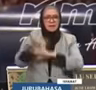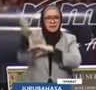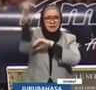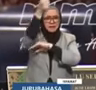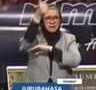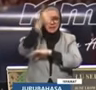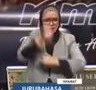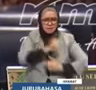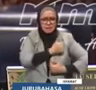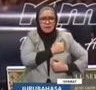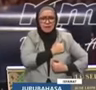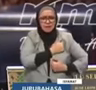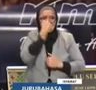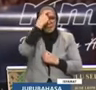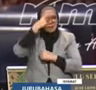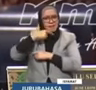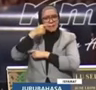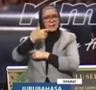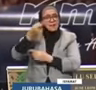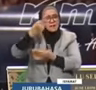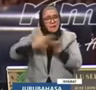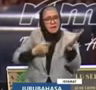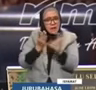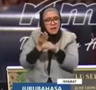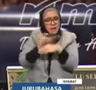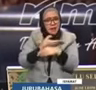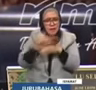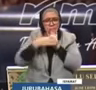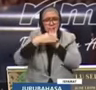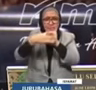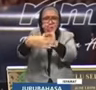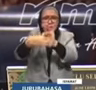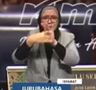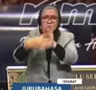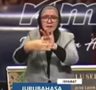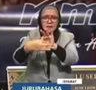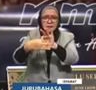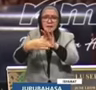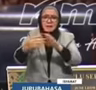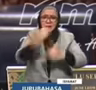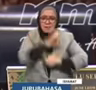menyatakan apakah bentuk perancangan kerjasama ketentraman